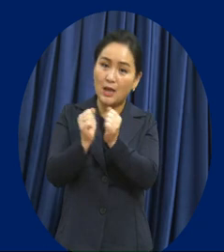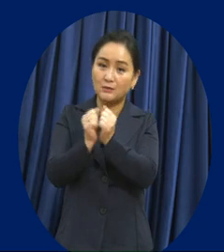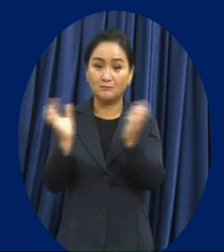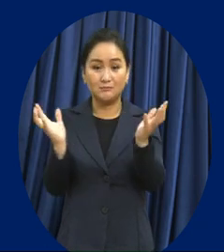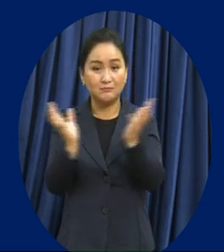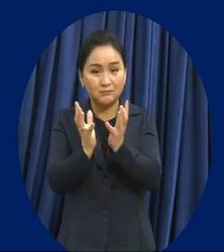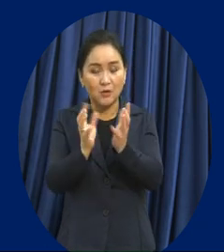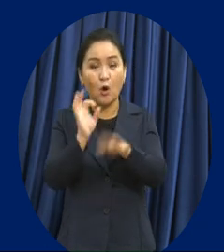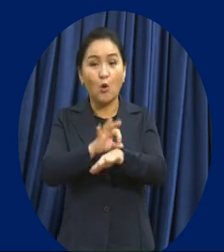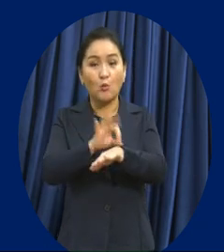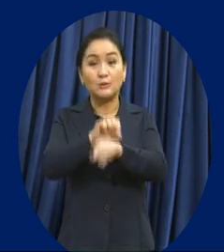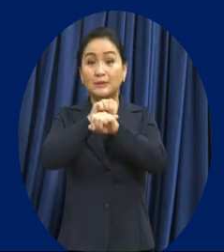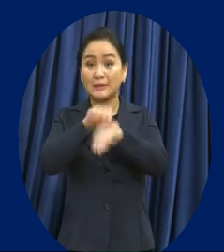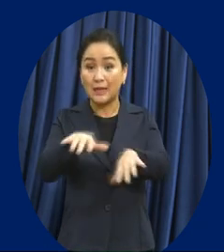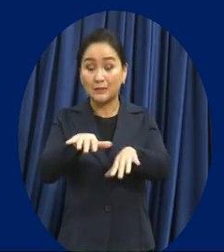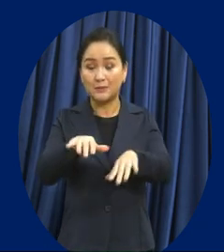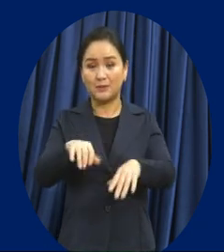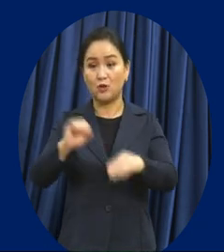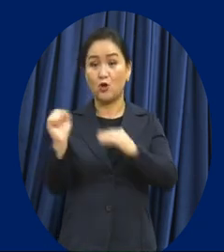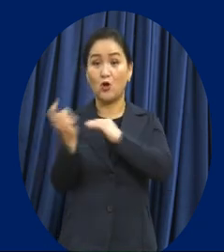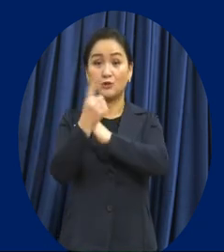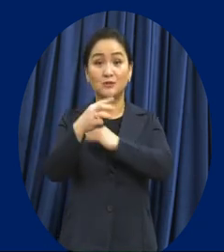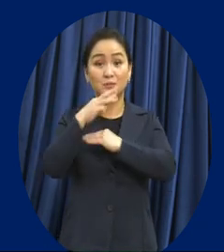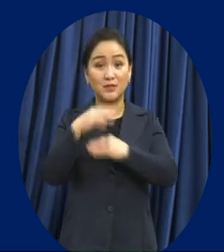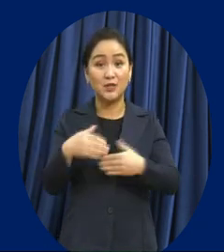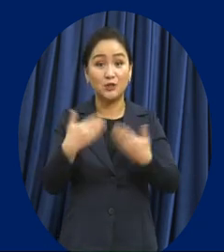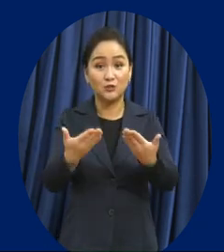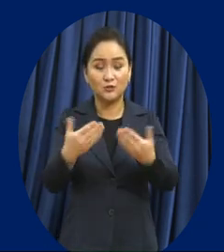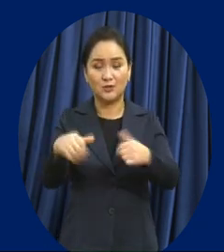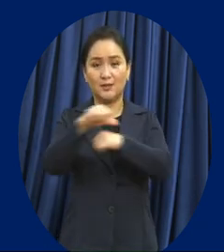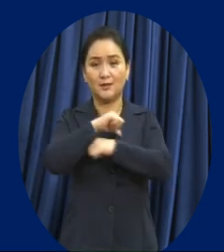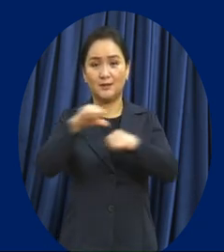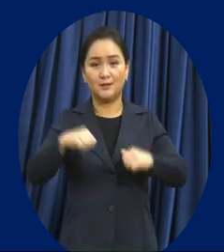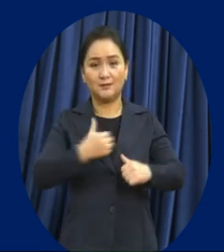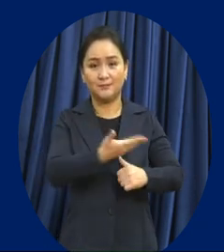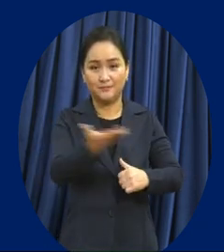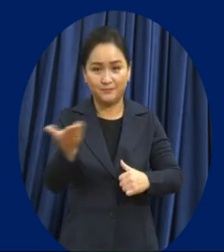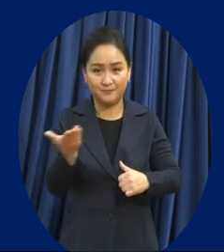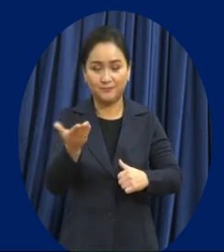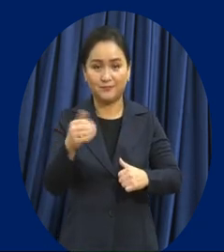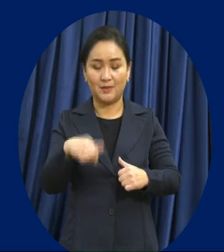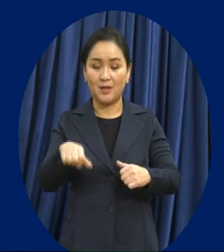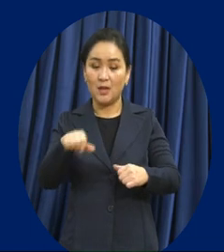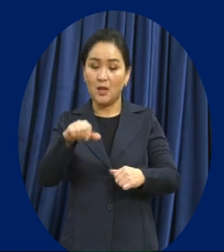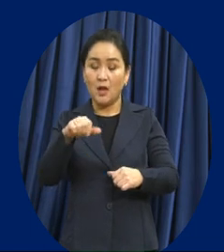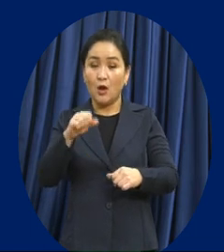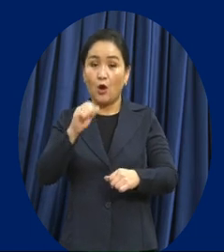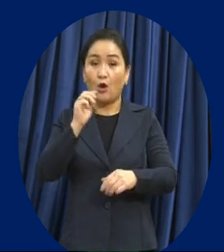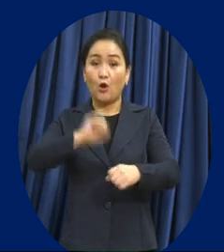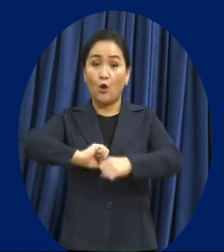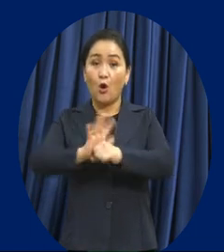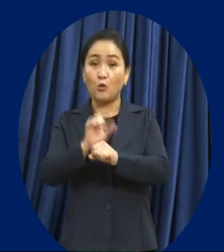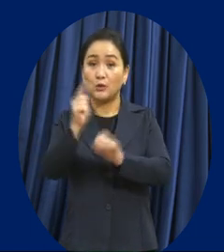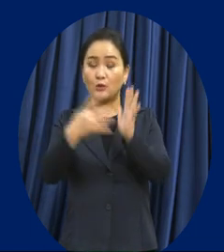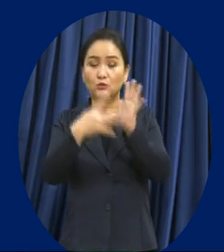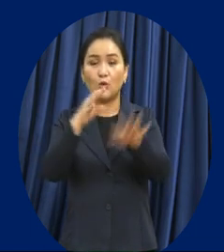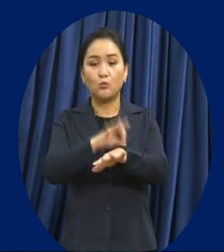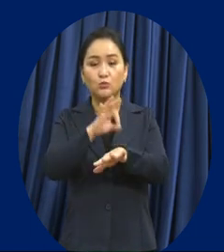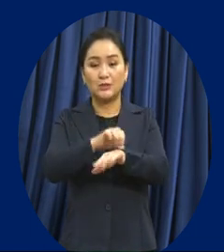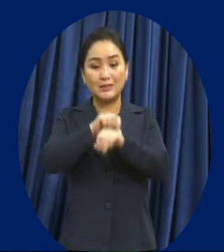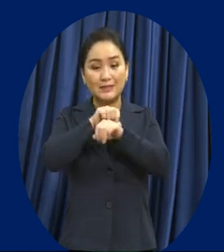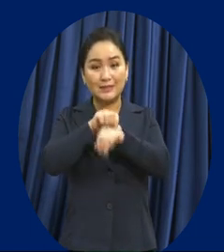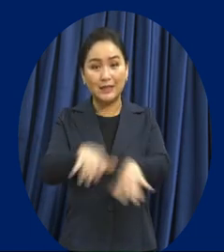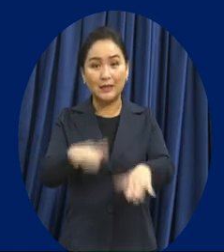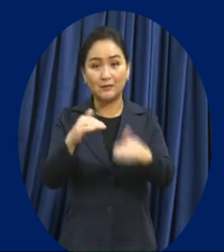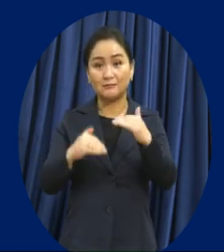дарга онцлон одоо хэллээ. Тэгэхээр манай иргэдийн хувьд коронавирусын голомтын идэвхжил өндөр, тархалт цаашаа